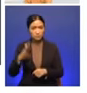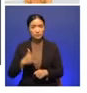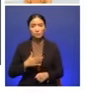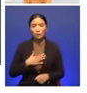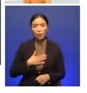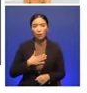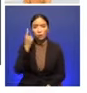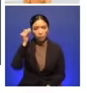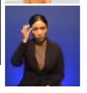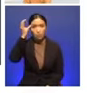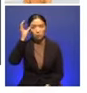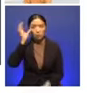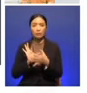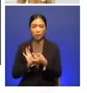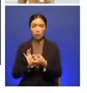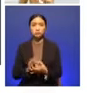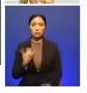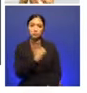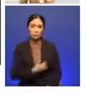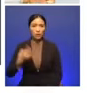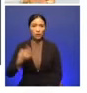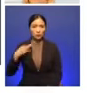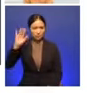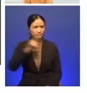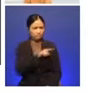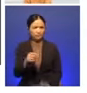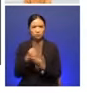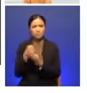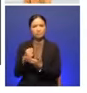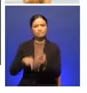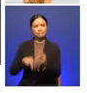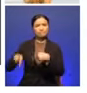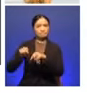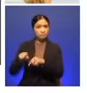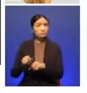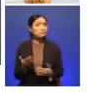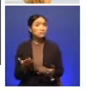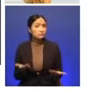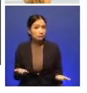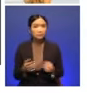to research หรือ R2R แล้วให้อาสาสมัครเนี่ยเข้าไปช่วยทำปรากฏว่า